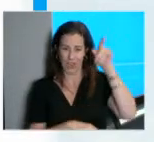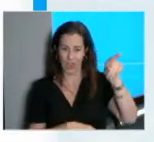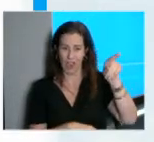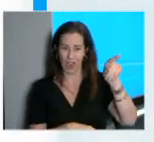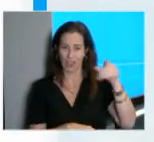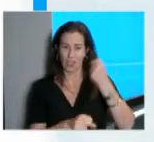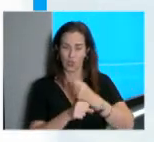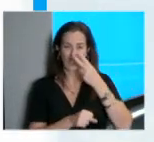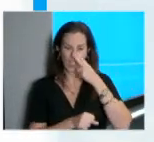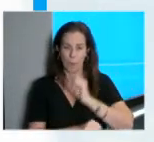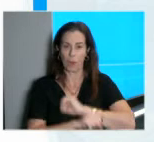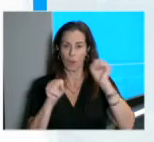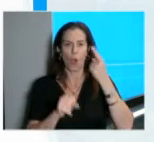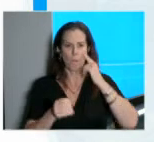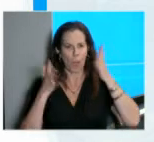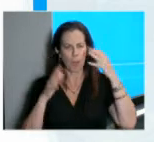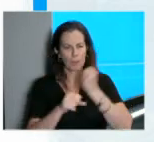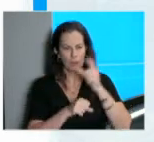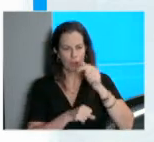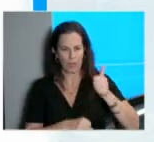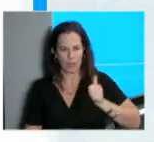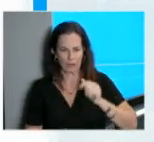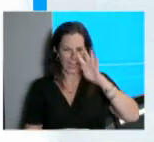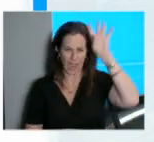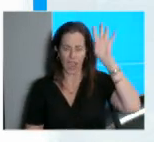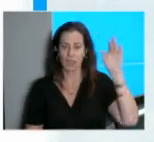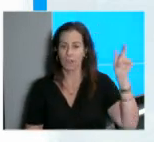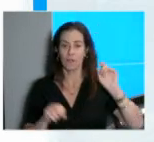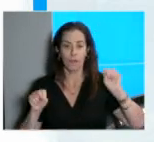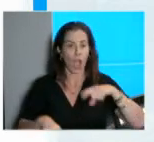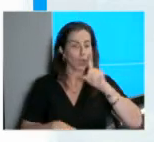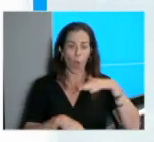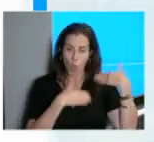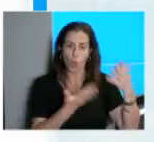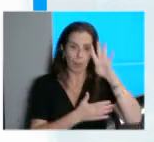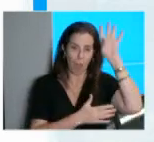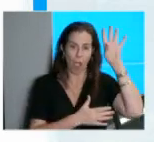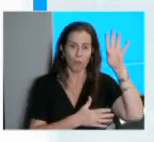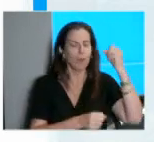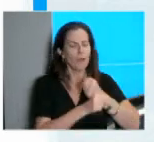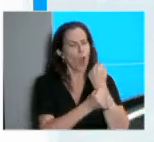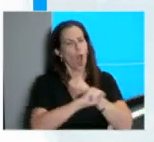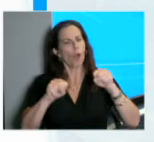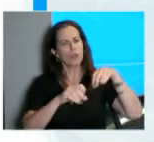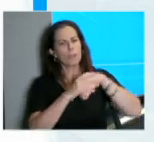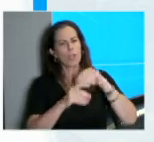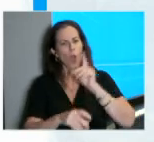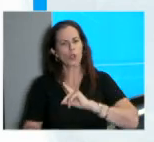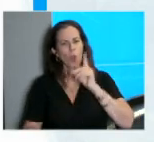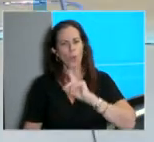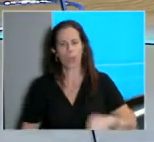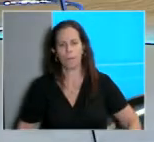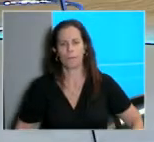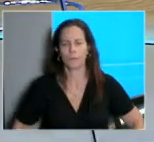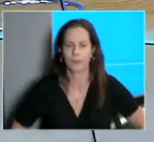ניסיון הפיגוע. אנחנו רואים בחומרה את הפעילות של כוח קודס ואת העובדה שהמשטר הסורי מאפשר לאיראנים לפעול משטח סוריה באופן